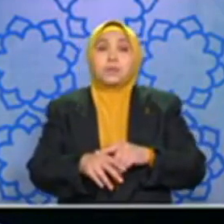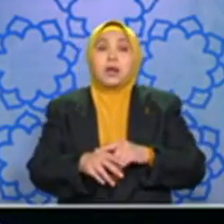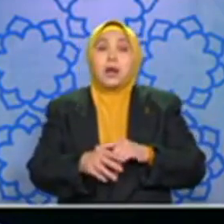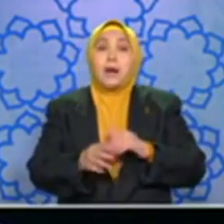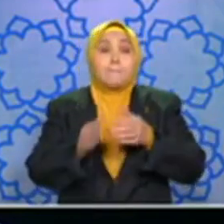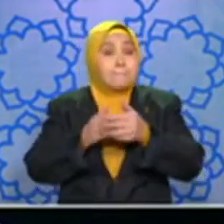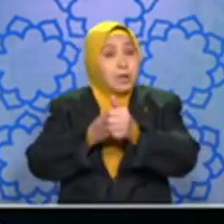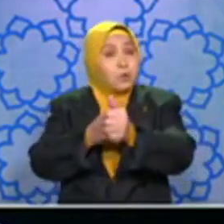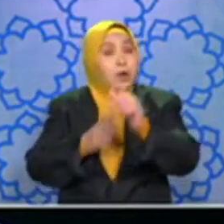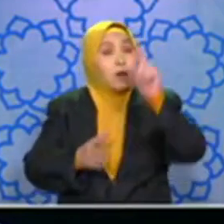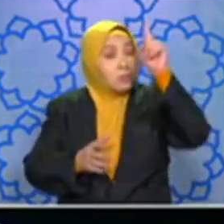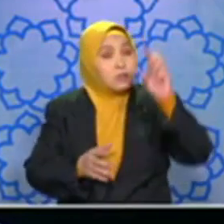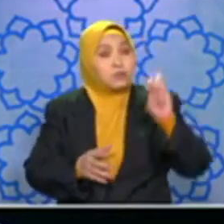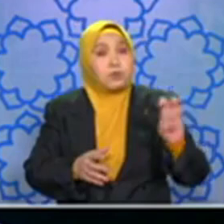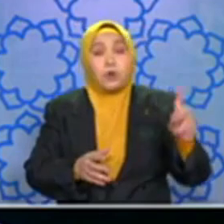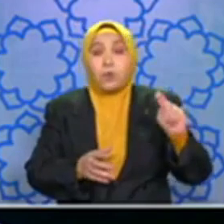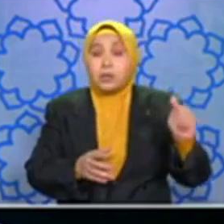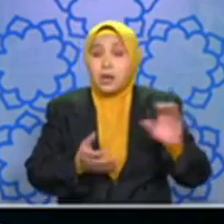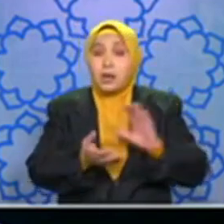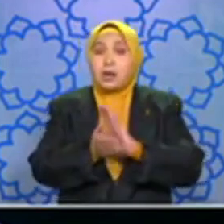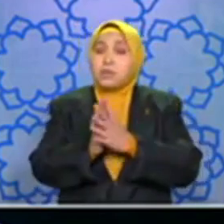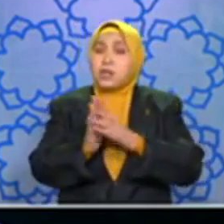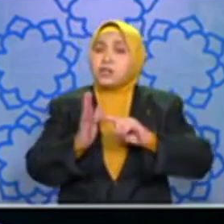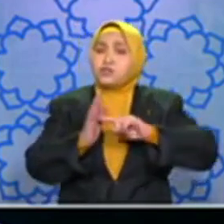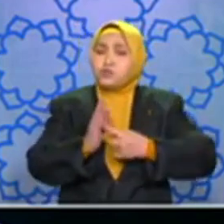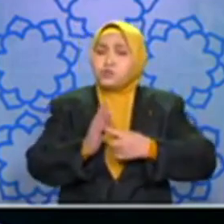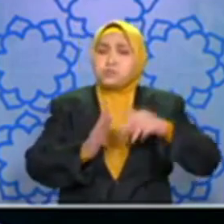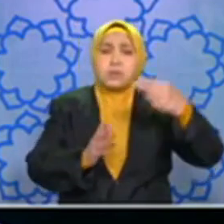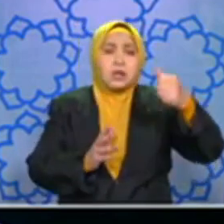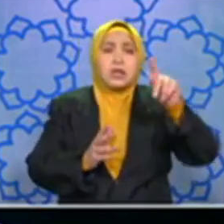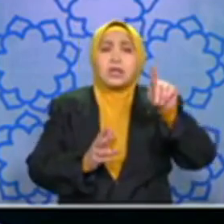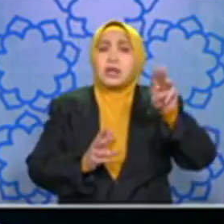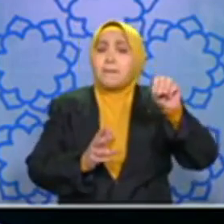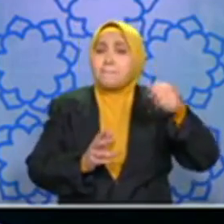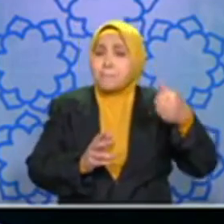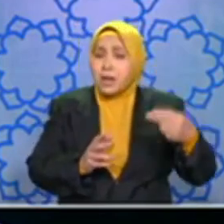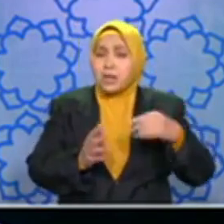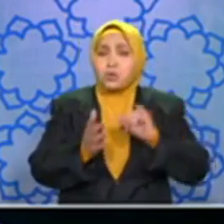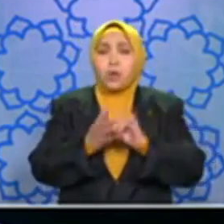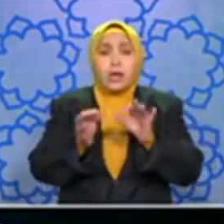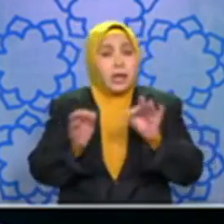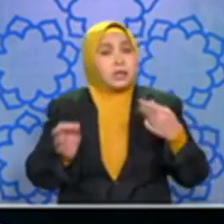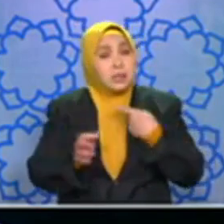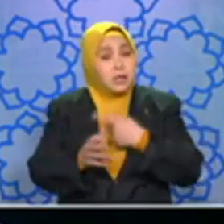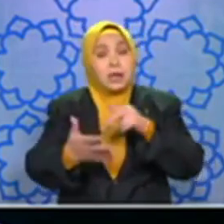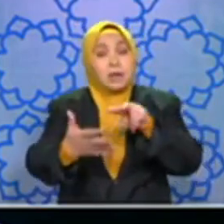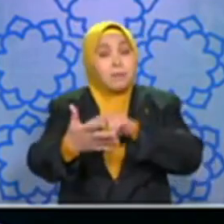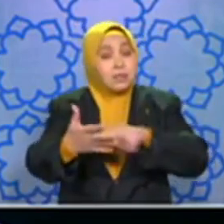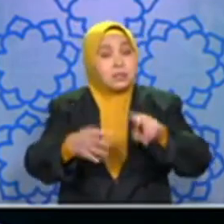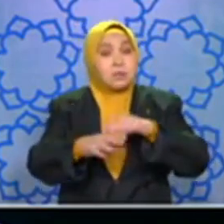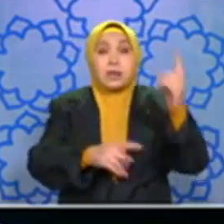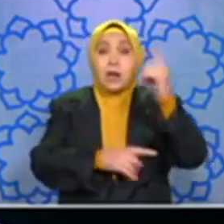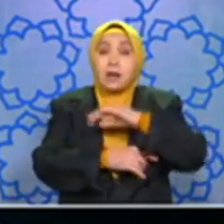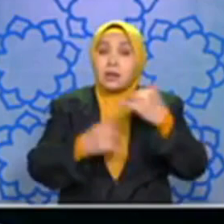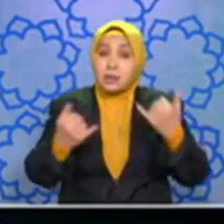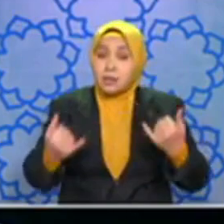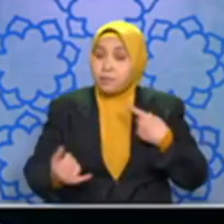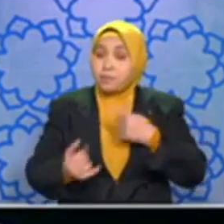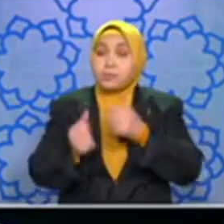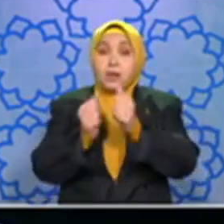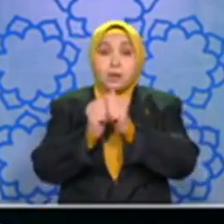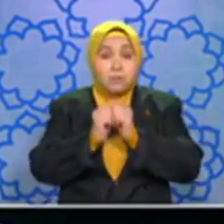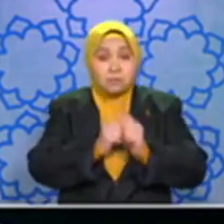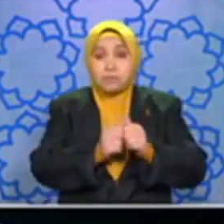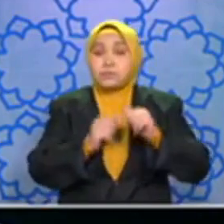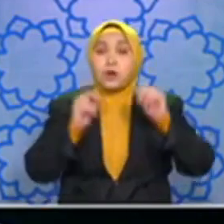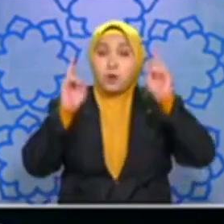panduan Allah Subhanahu Wa Taala sebagai sumber hikmah. Itu antara ayat yang kita akan baca pada hari ini. Dan hari ini kita bersama Al-Fadhil